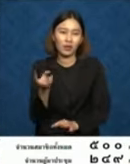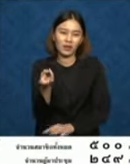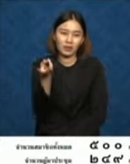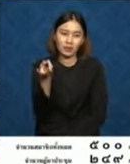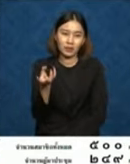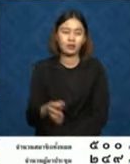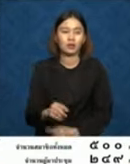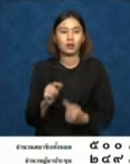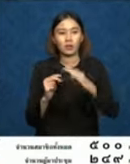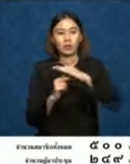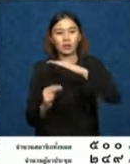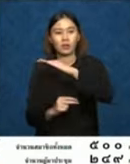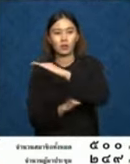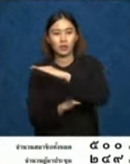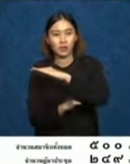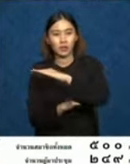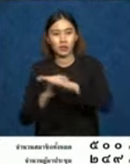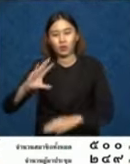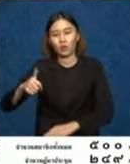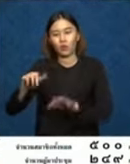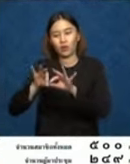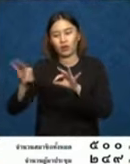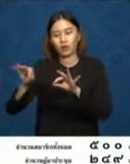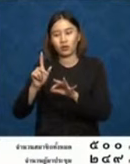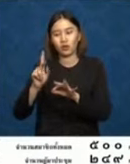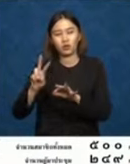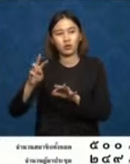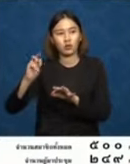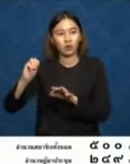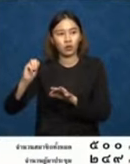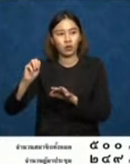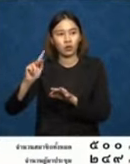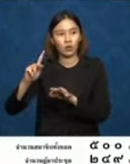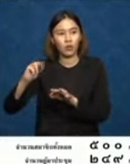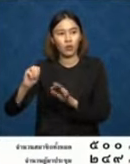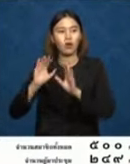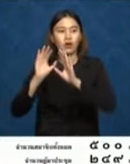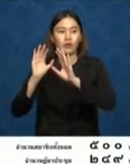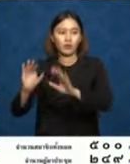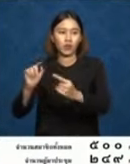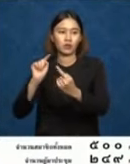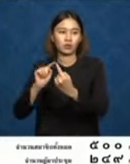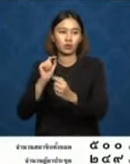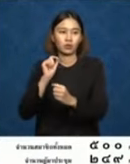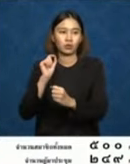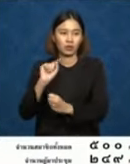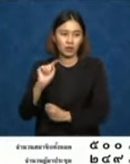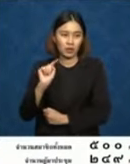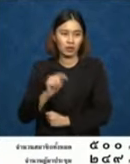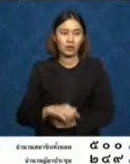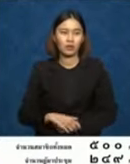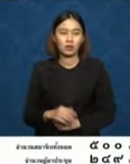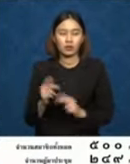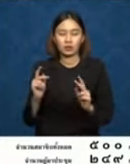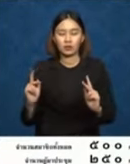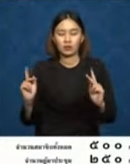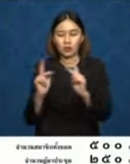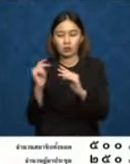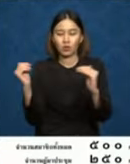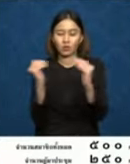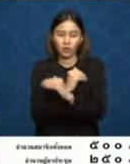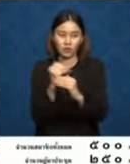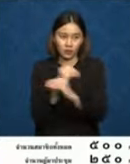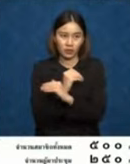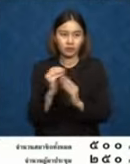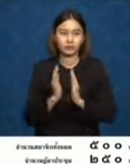ครับในการสะพานนี้ห่างจากตัวเมือง2กิโลครับท่านประธานครับก็ต้องฝากไปยังหน่วยงานคมนาคมผ่านประธานส